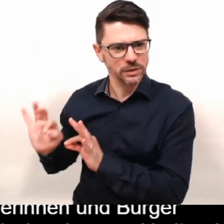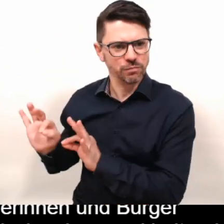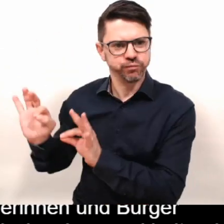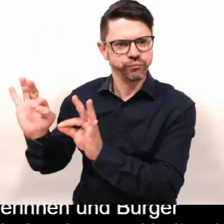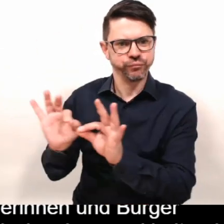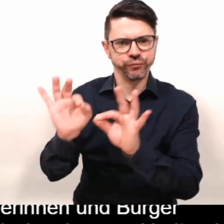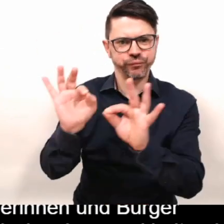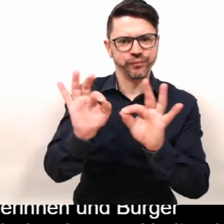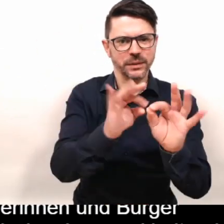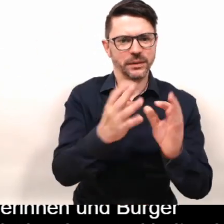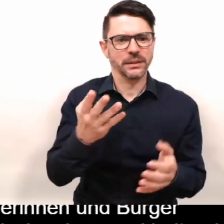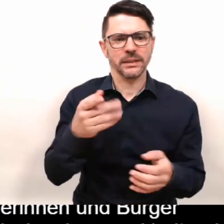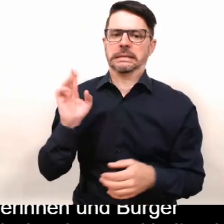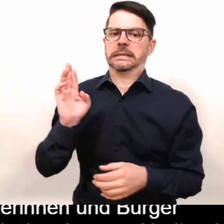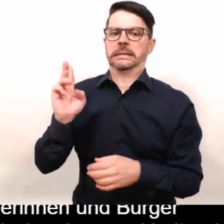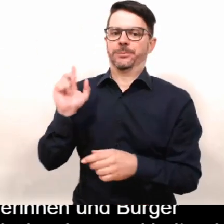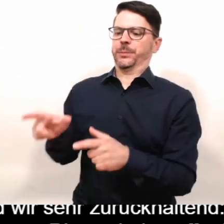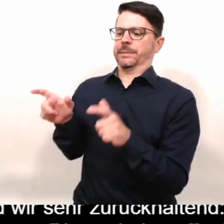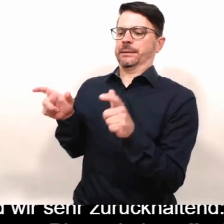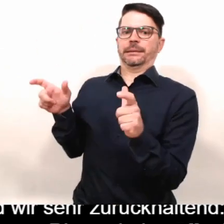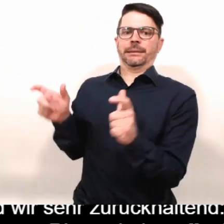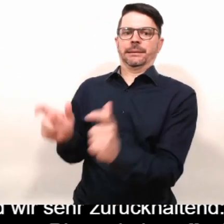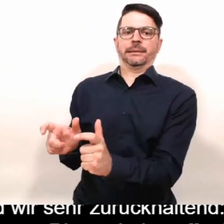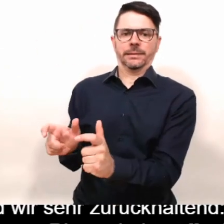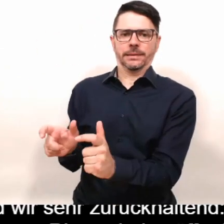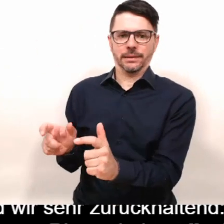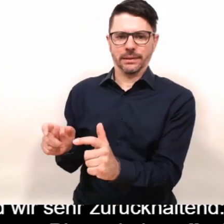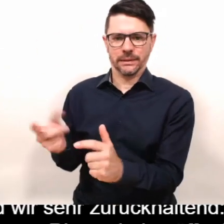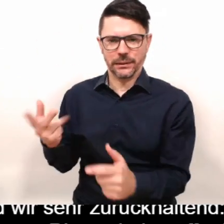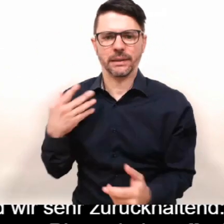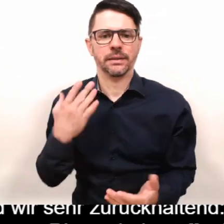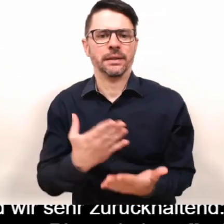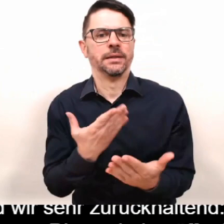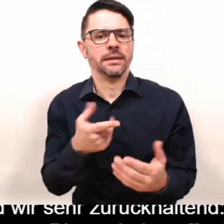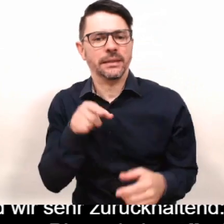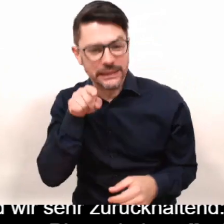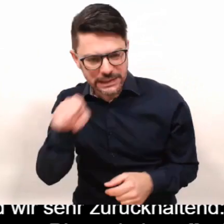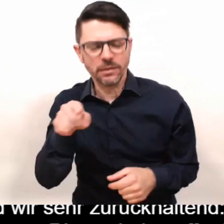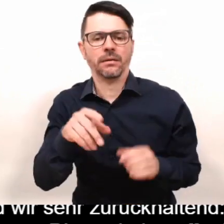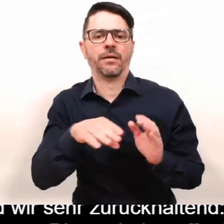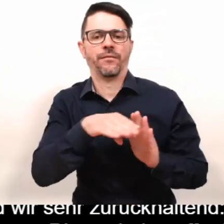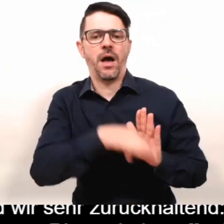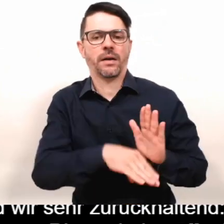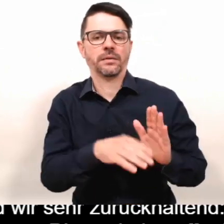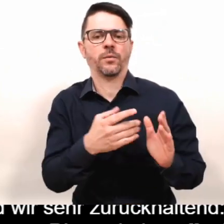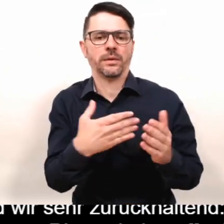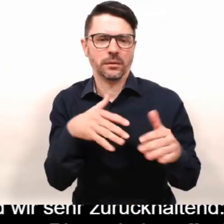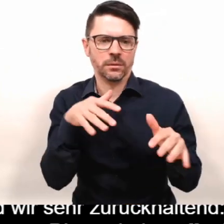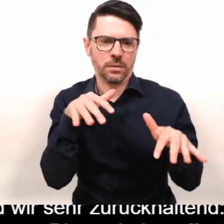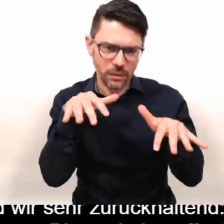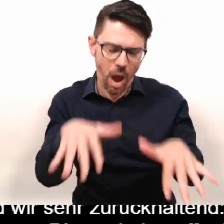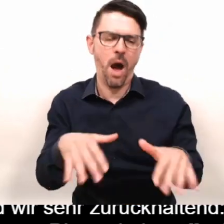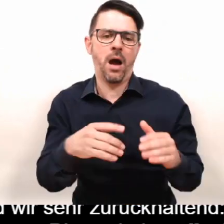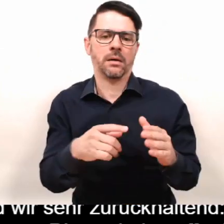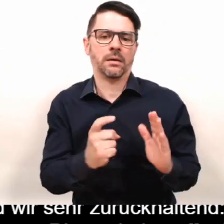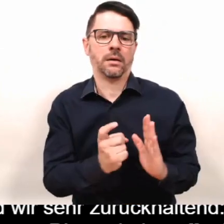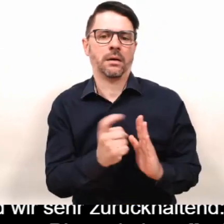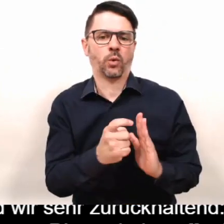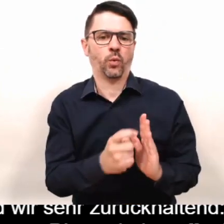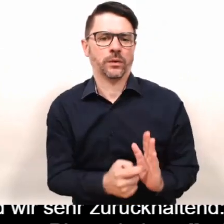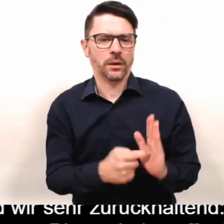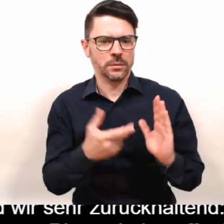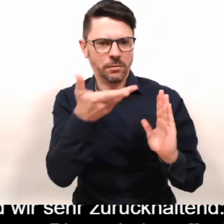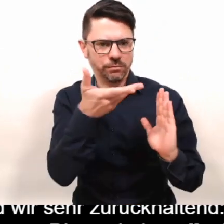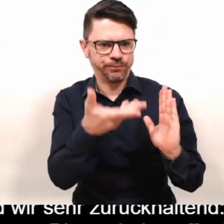gezielte auch Grenzkontrolle, diese Quarantäne-Verordnung, all diese Maßnahmen haben quasi darin ihre Begründung und ihren Sinn